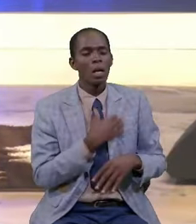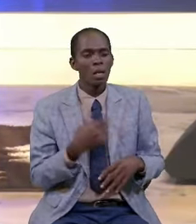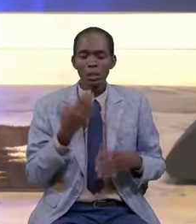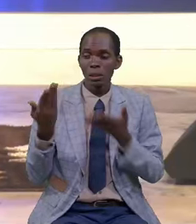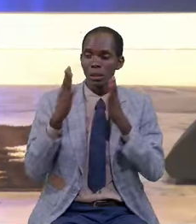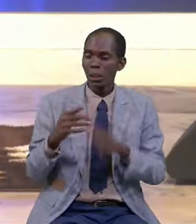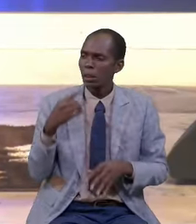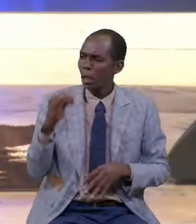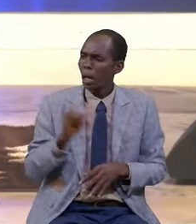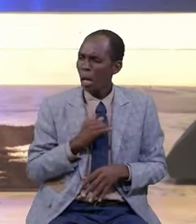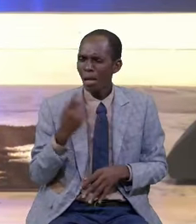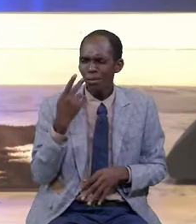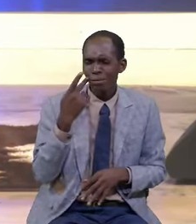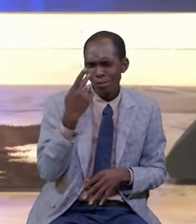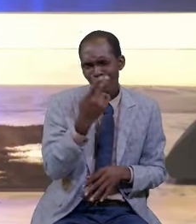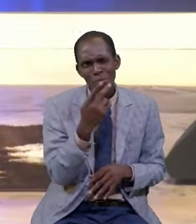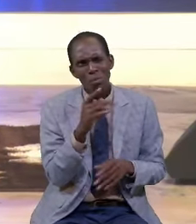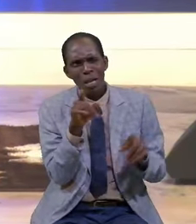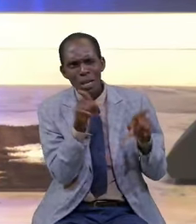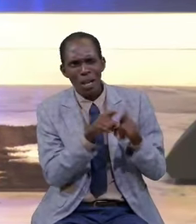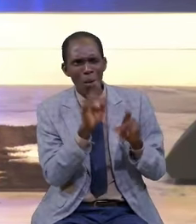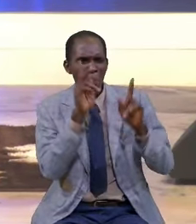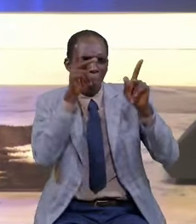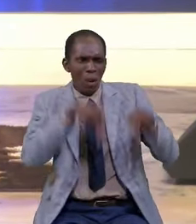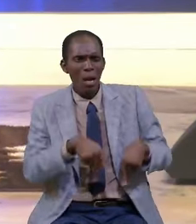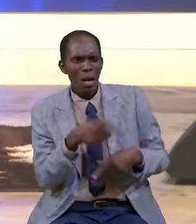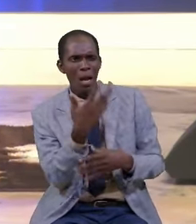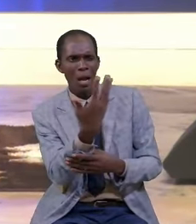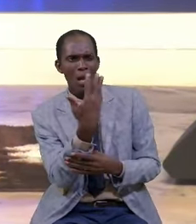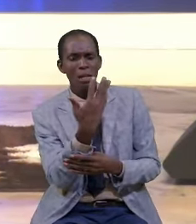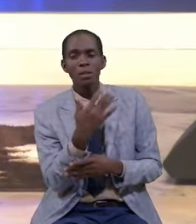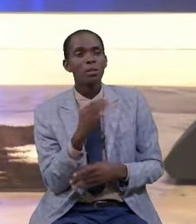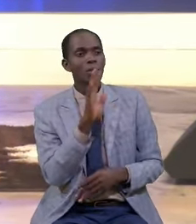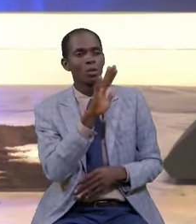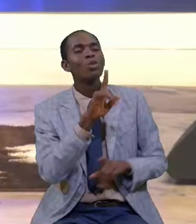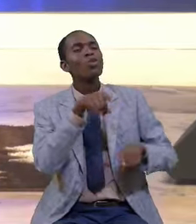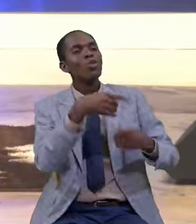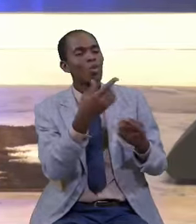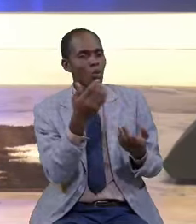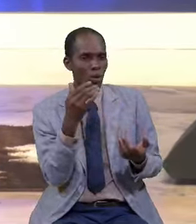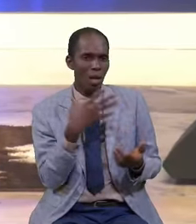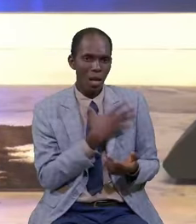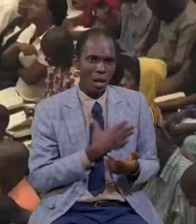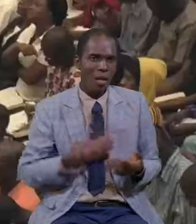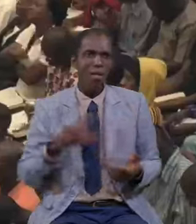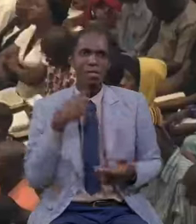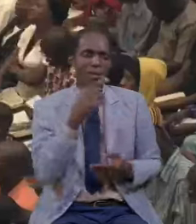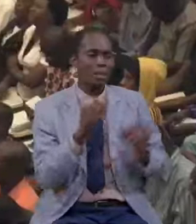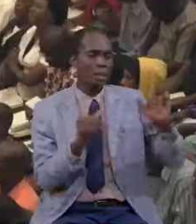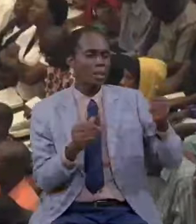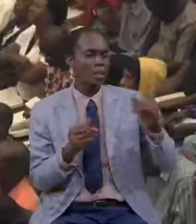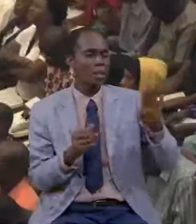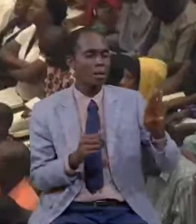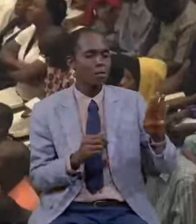Voici un petit nuage qui s'élève de la mer et qui est comme la paume de la main d'un homme. Il